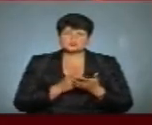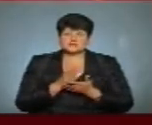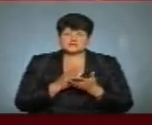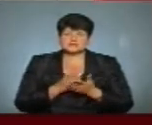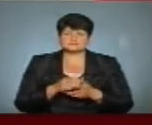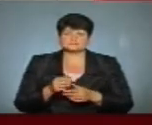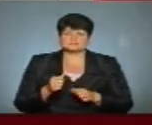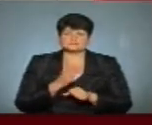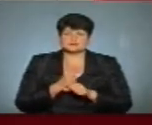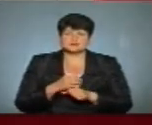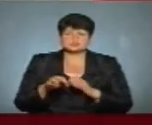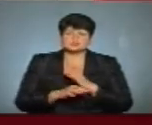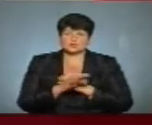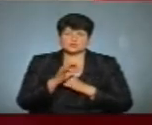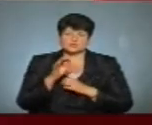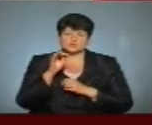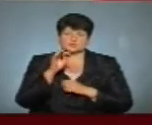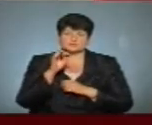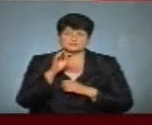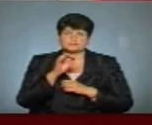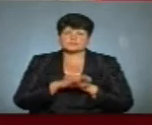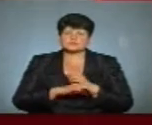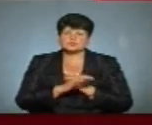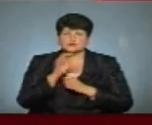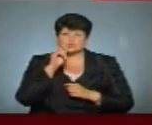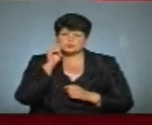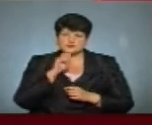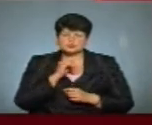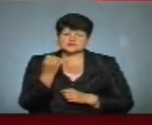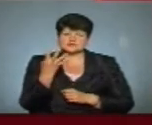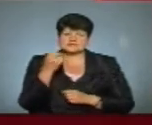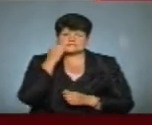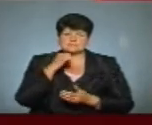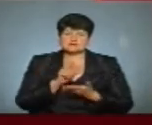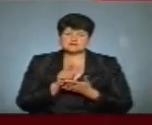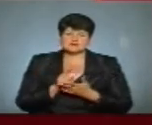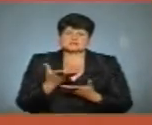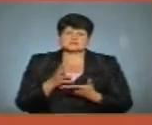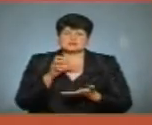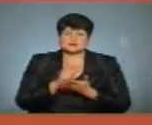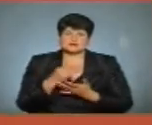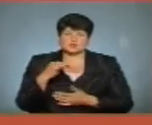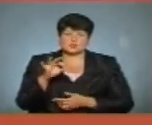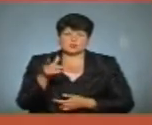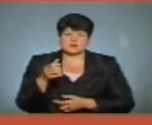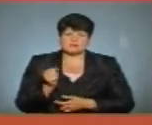України. 14 пенсіонерів займалися йогою у парку Національного відродження у Тернополі.